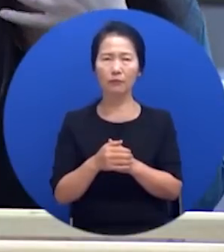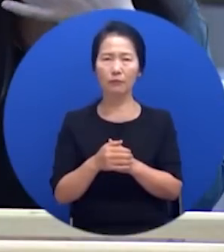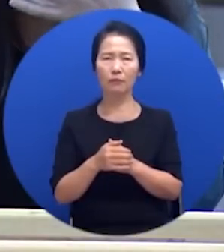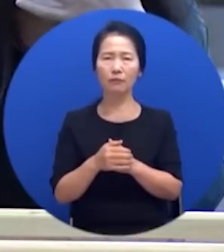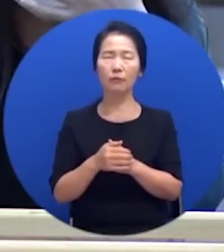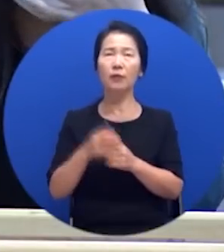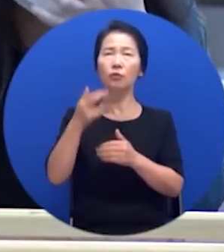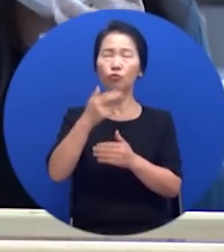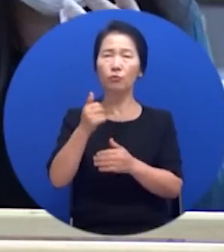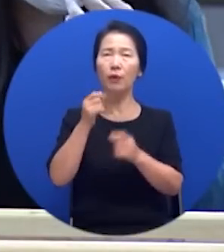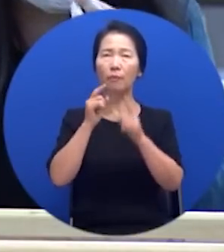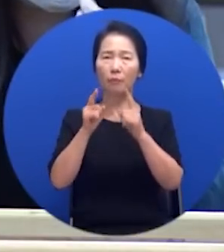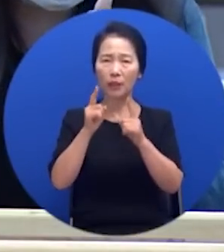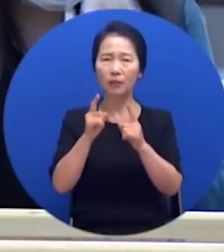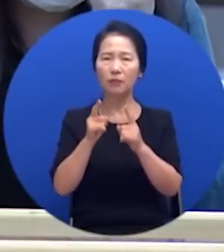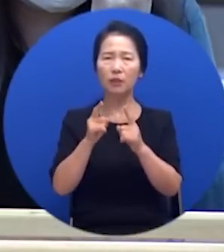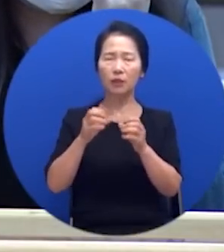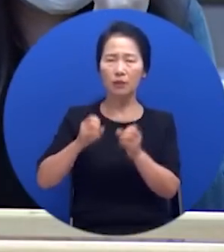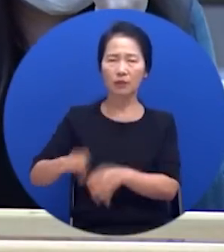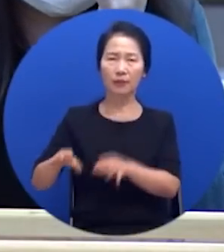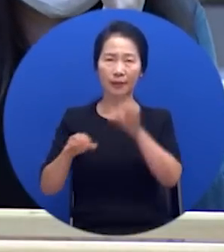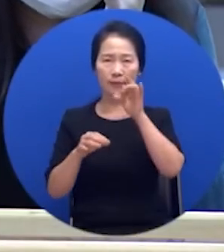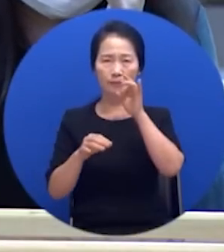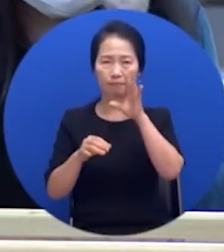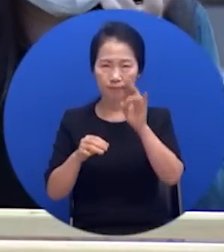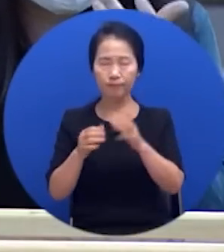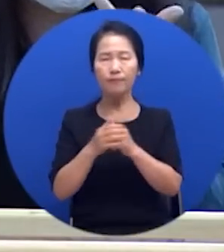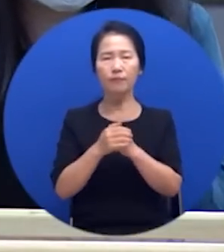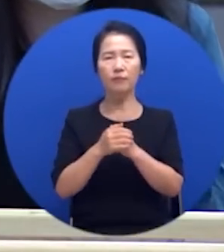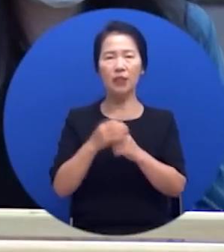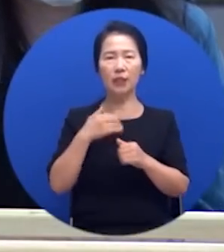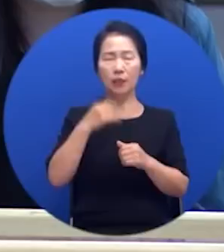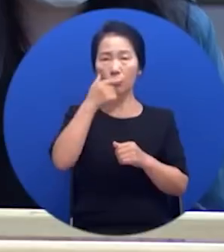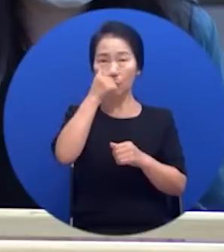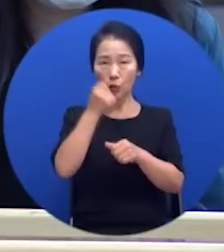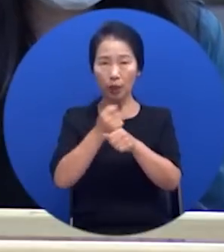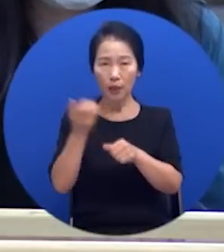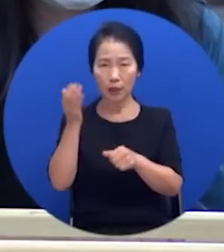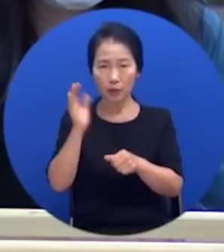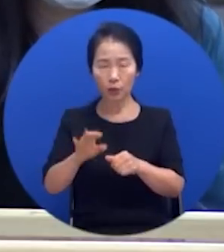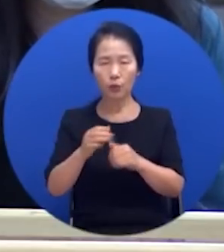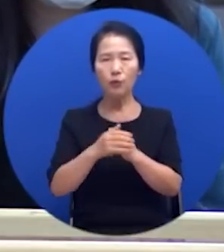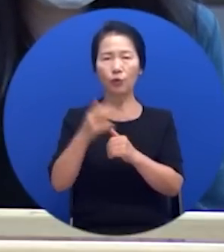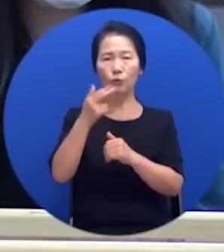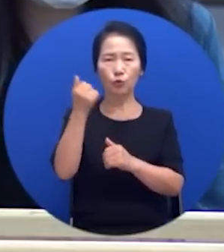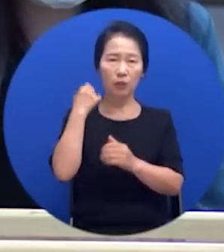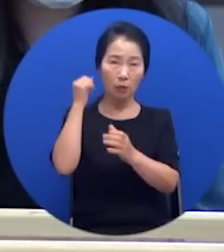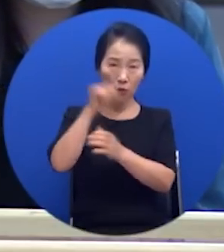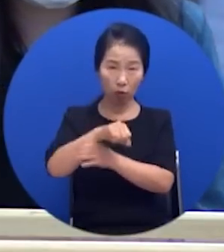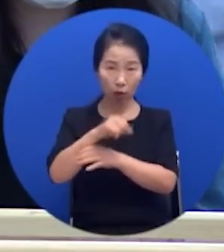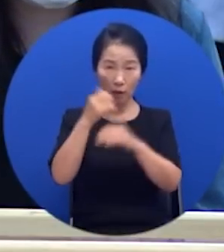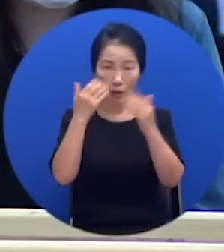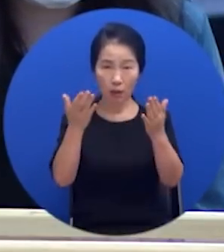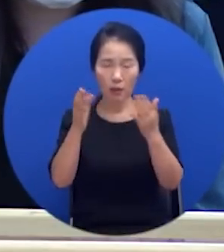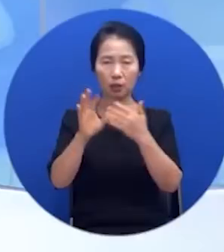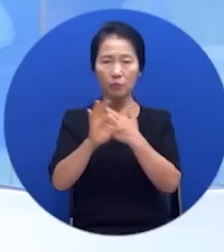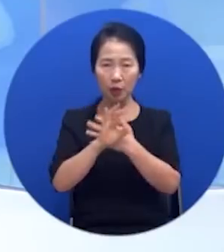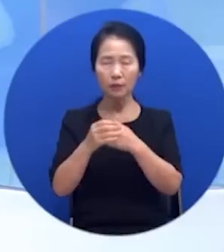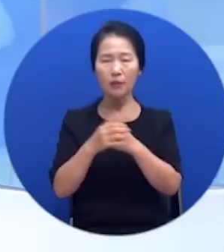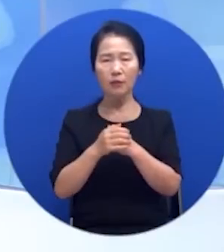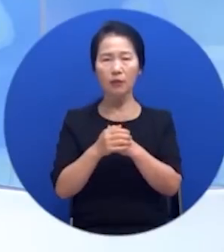떨어지지 않아야 하기 때문에 저는 부족해도 주님이 허락하시면 주의